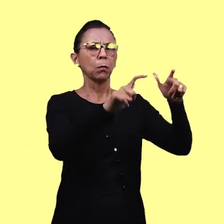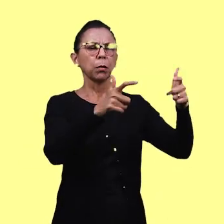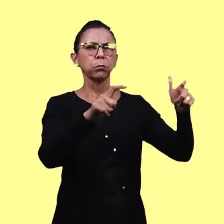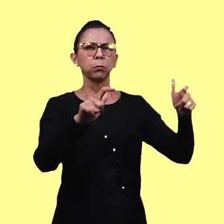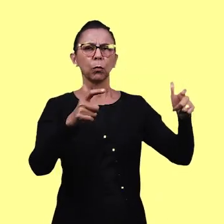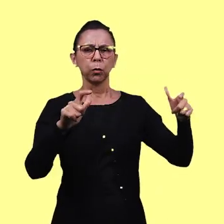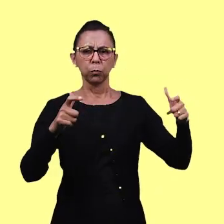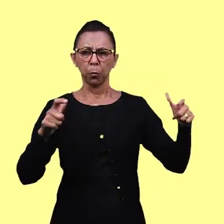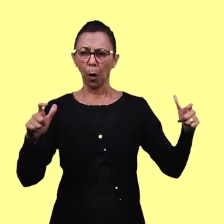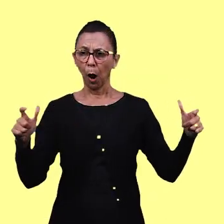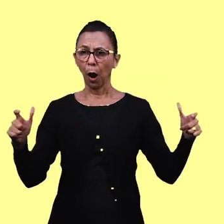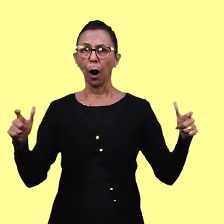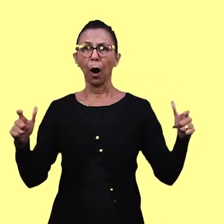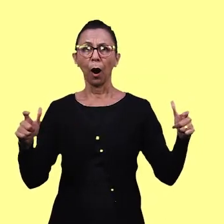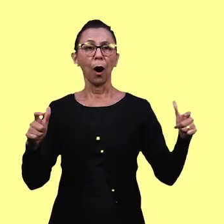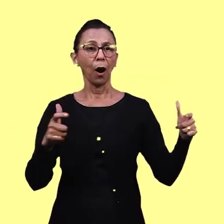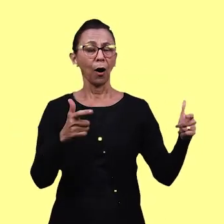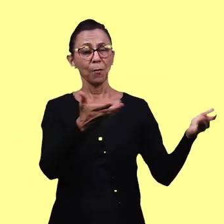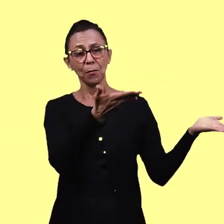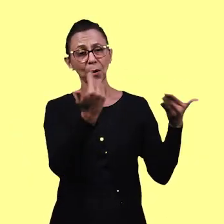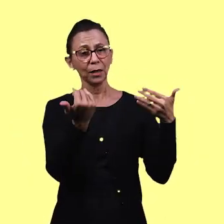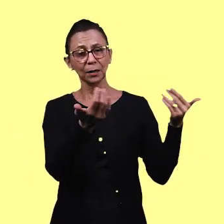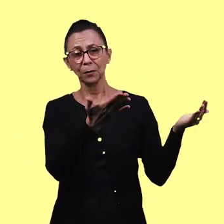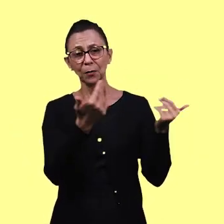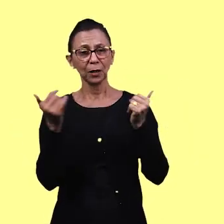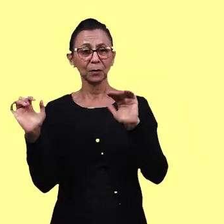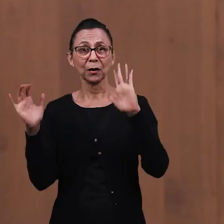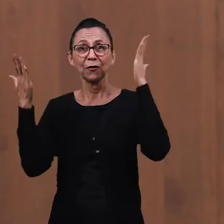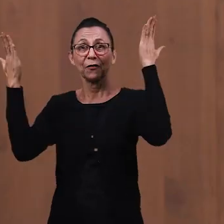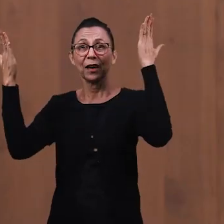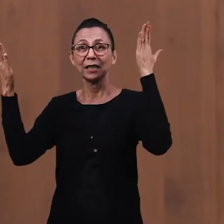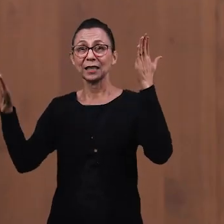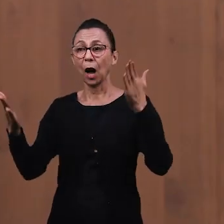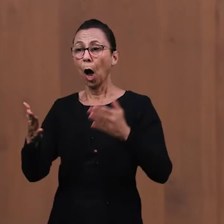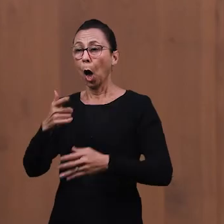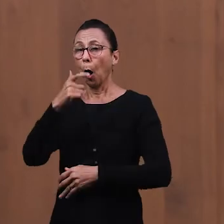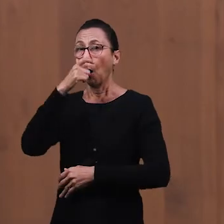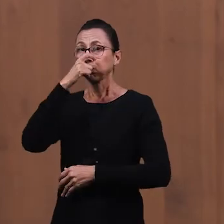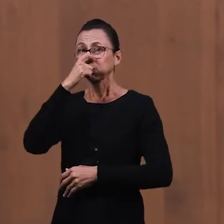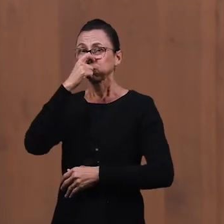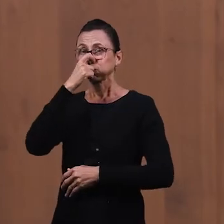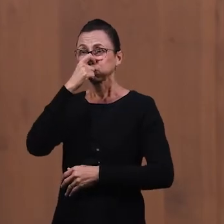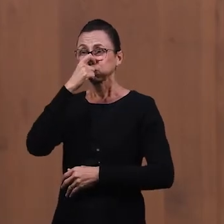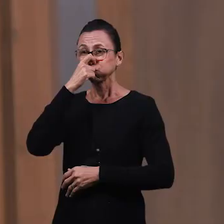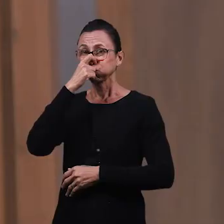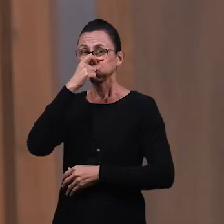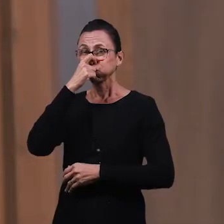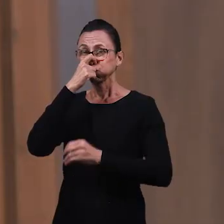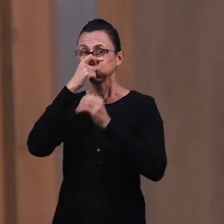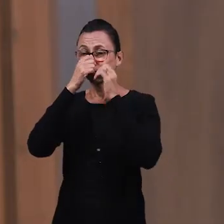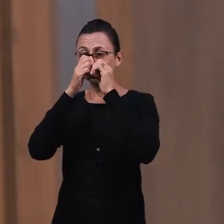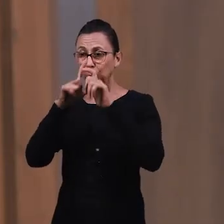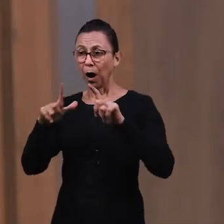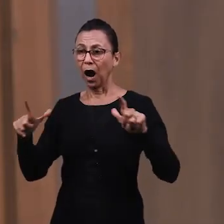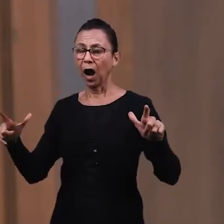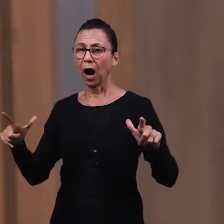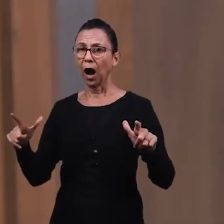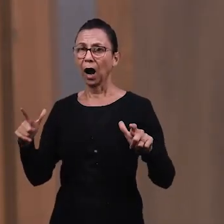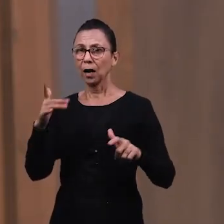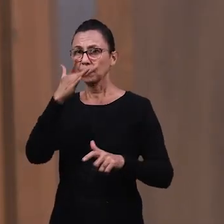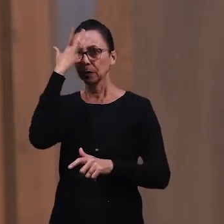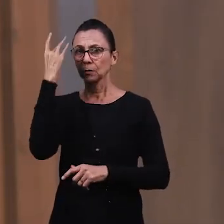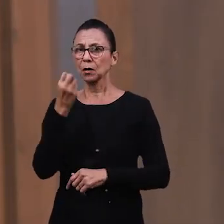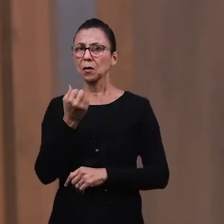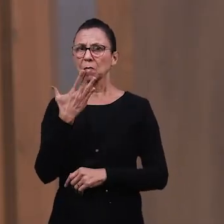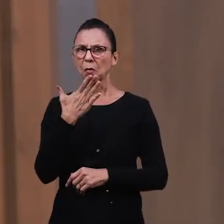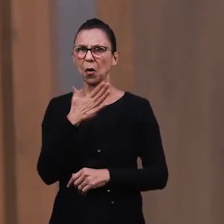ont fait. Ils ont invité beaucoup. Ils ont réuni un grand groupe de personnes qui ont accepté l'invitation et la fête était remplie de gens. Des gens mauvais et